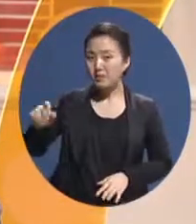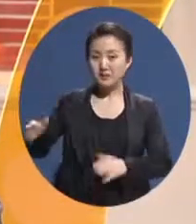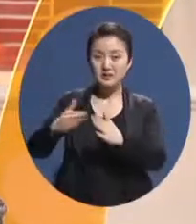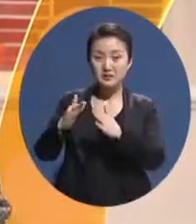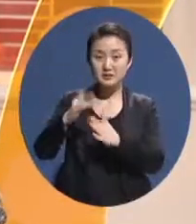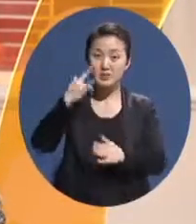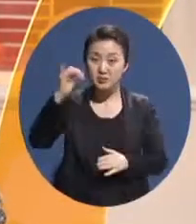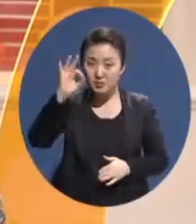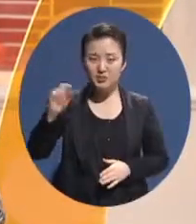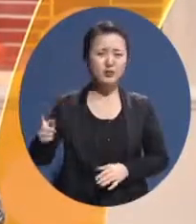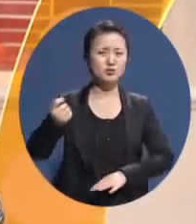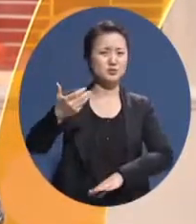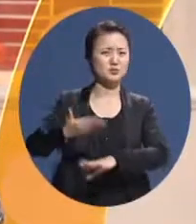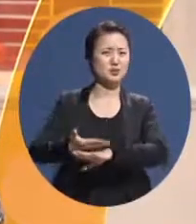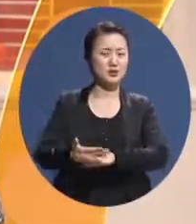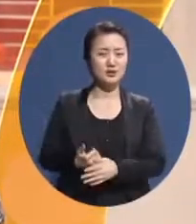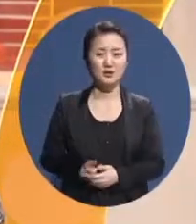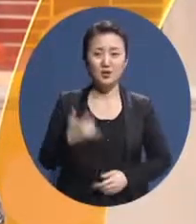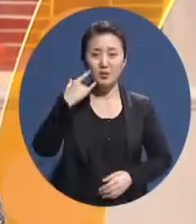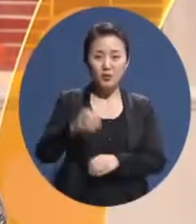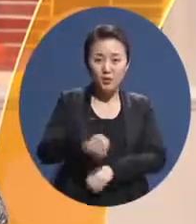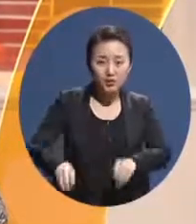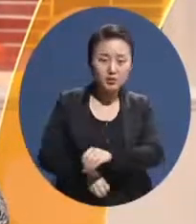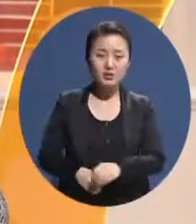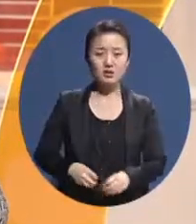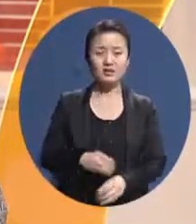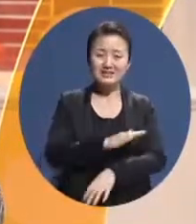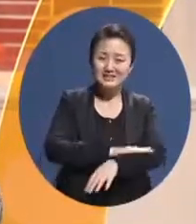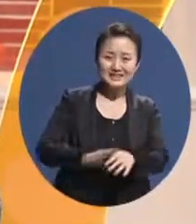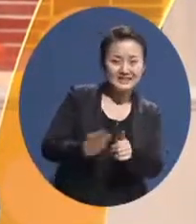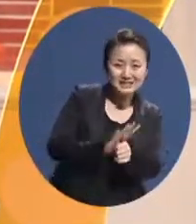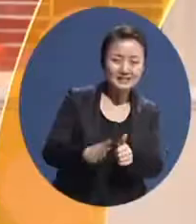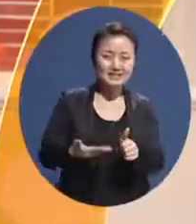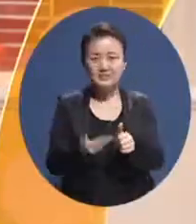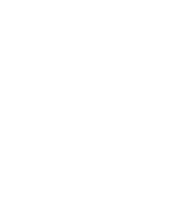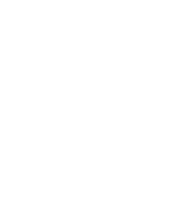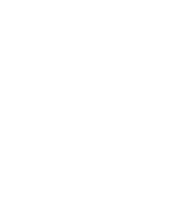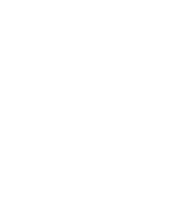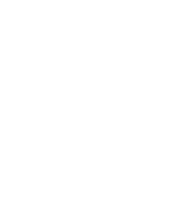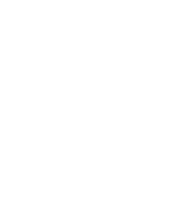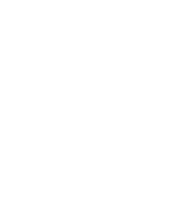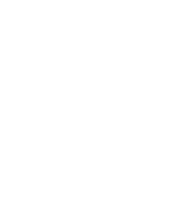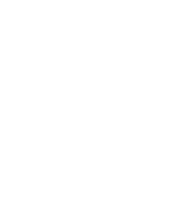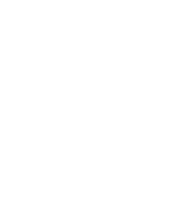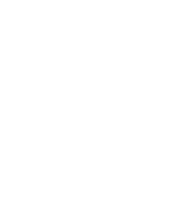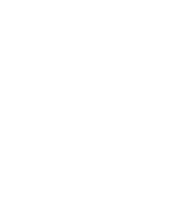먹었고 5대 영양소를 얼마나 골고루 섭취했느냐에 엄마가 집착하고 있다는 거죠.